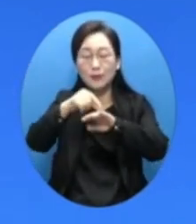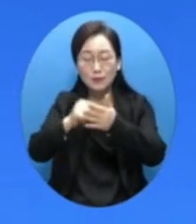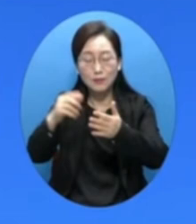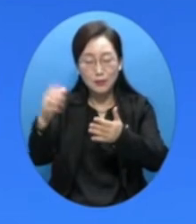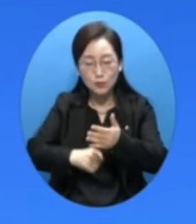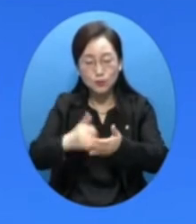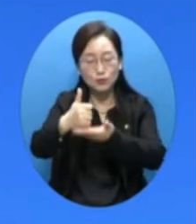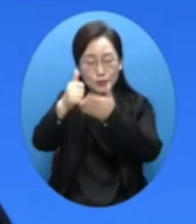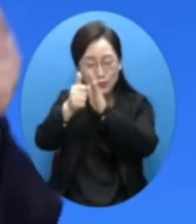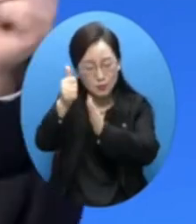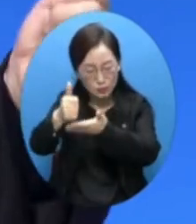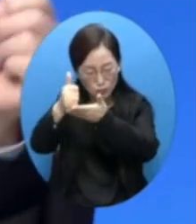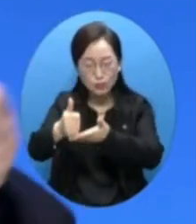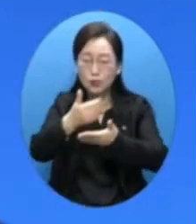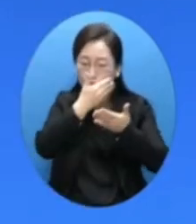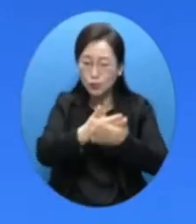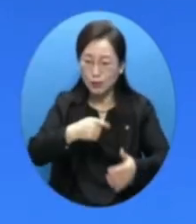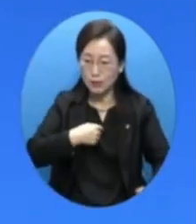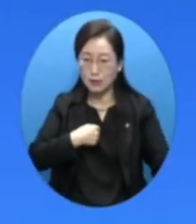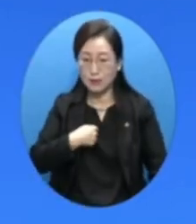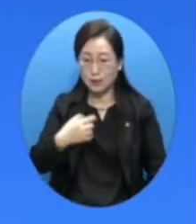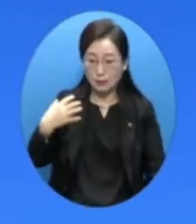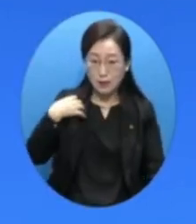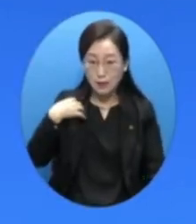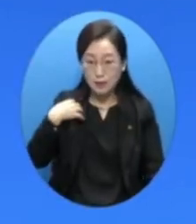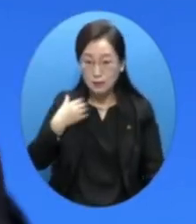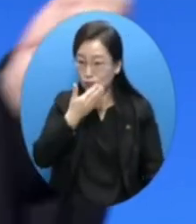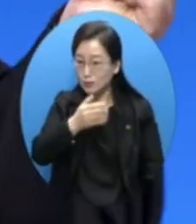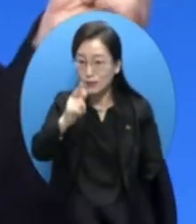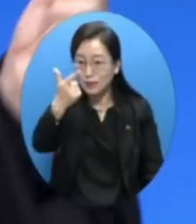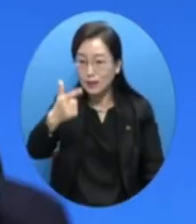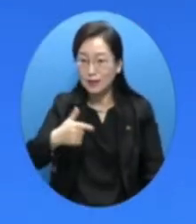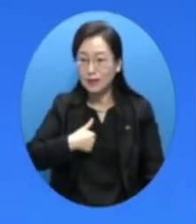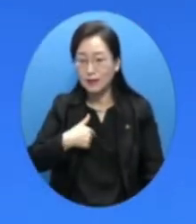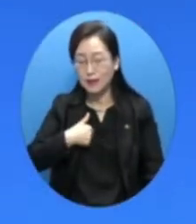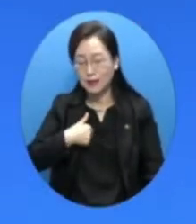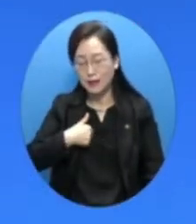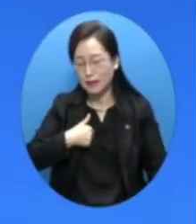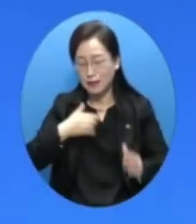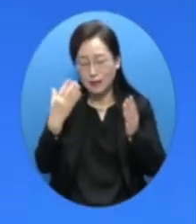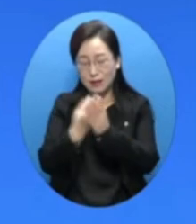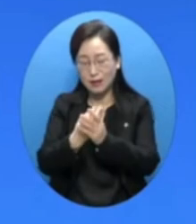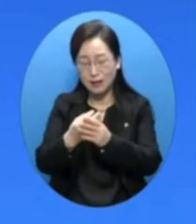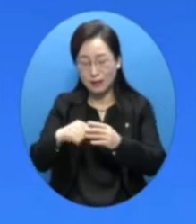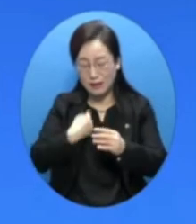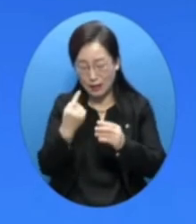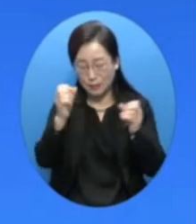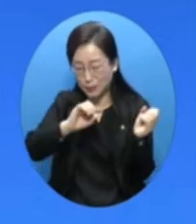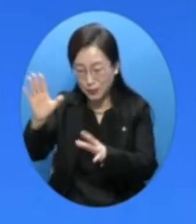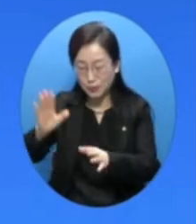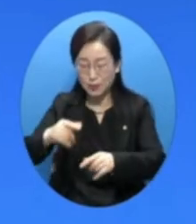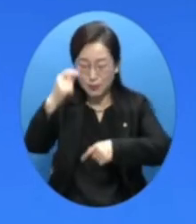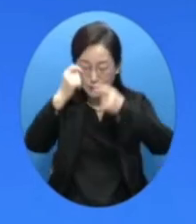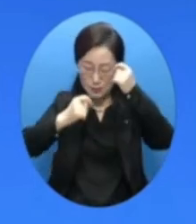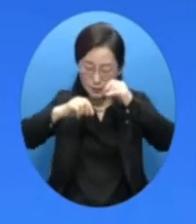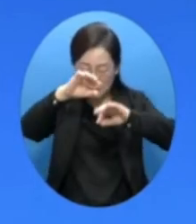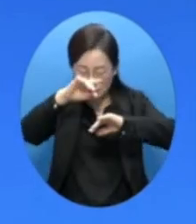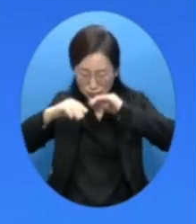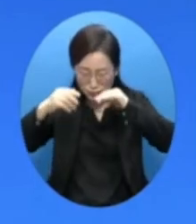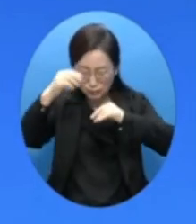이게 중요한 것이지 내가 한다는 이것이 중요한 것이 아니다 나라가 오늘 우상을 지켜 버렸습니다 눈물 콧물 흘리며 회개하고